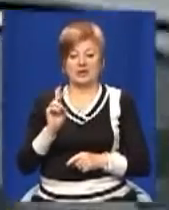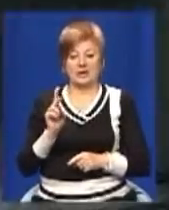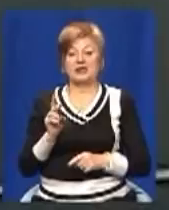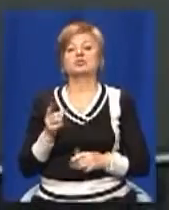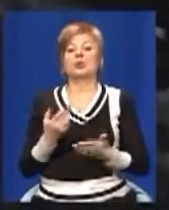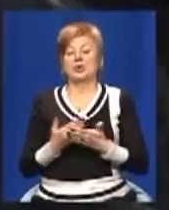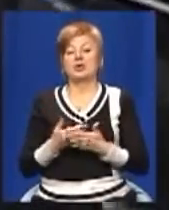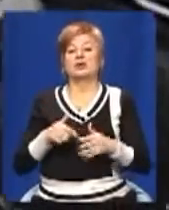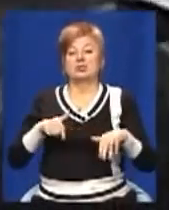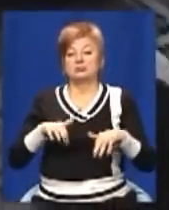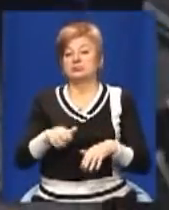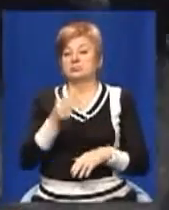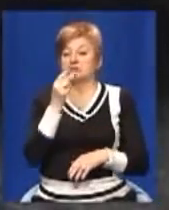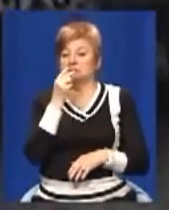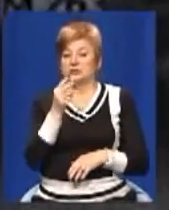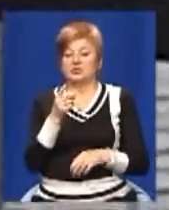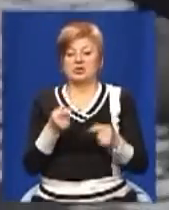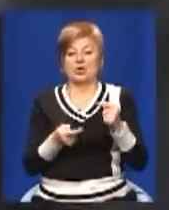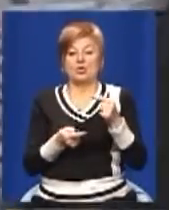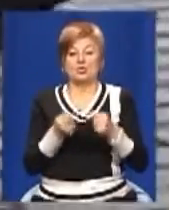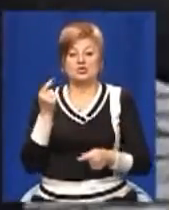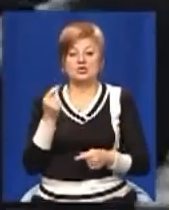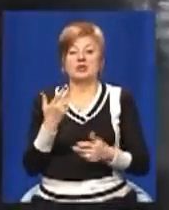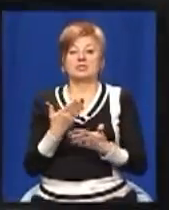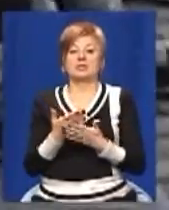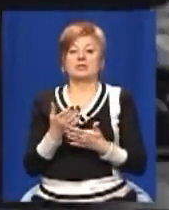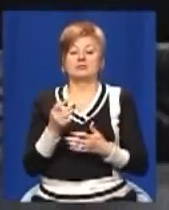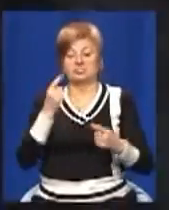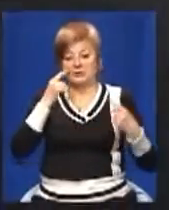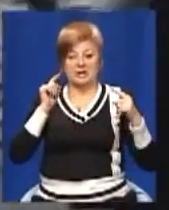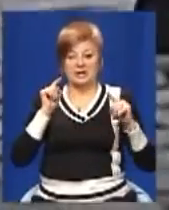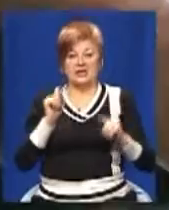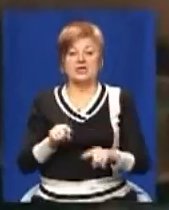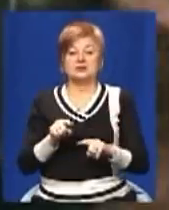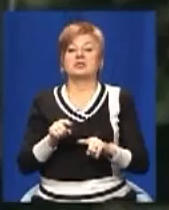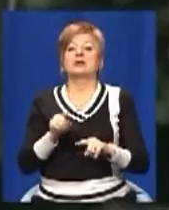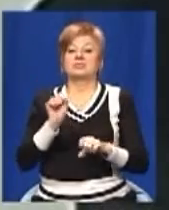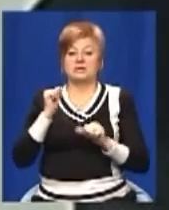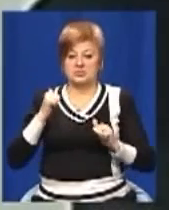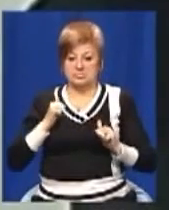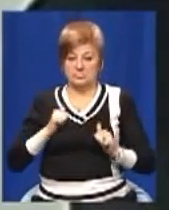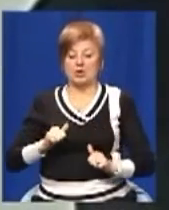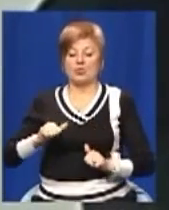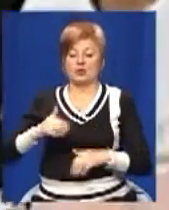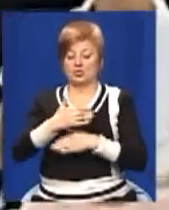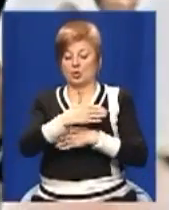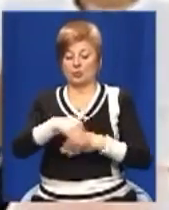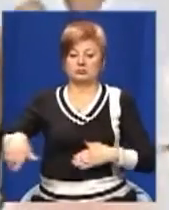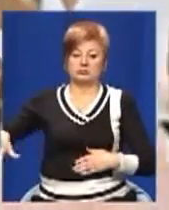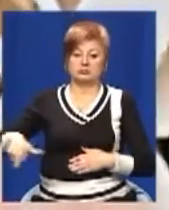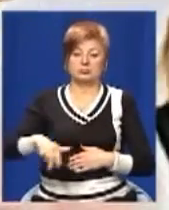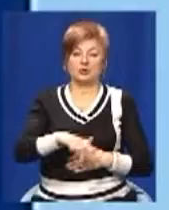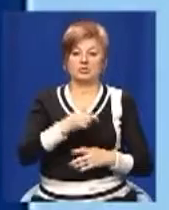на дальтонізм, не здатні розрізняти певні відтінки виключно яскравих кольорів, змогли спокійно переходити вулицю без